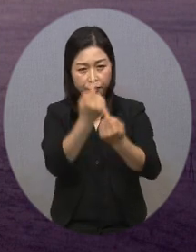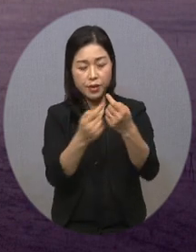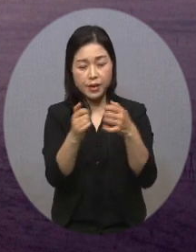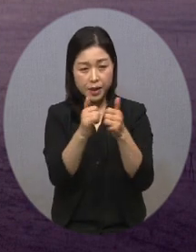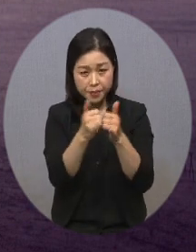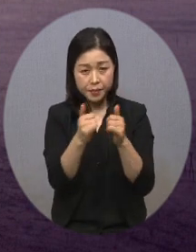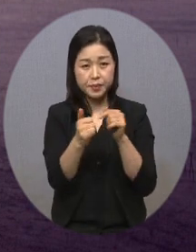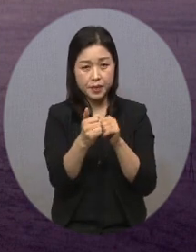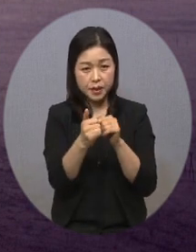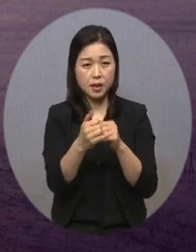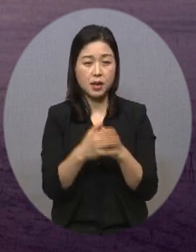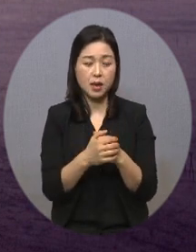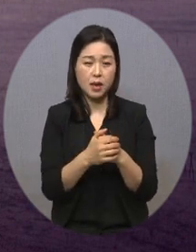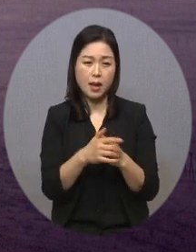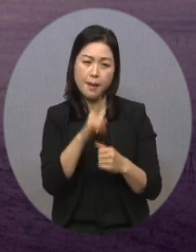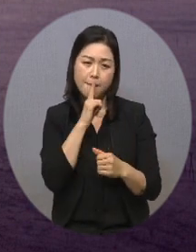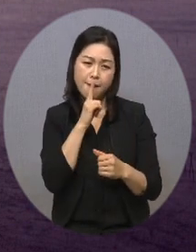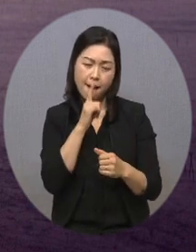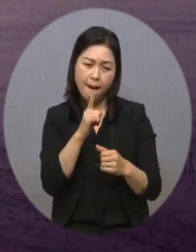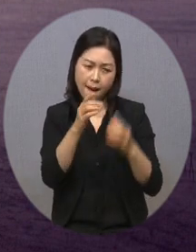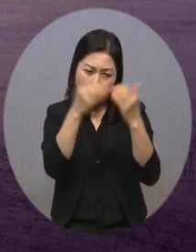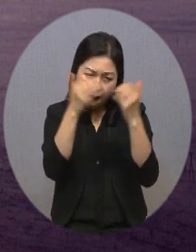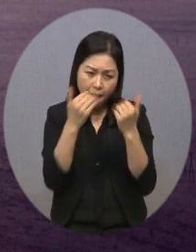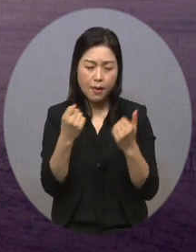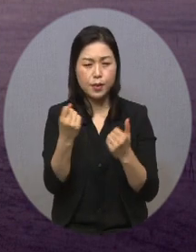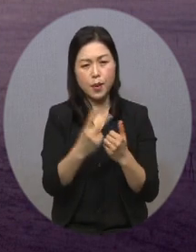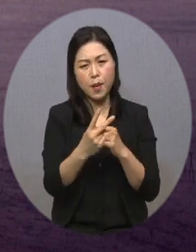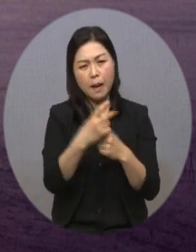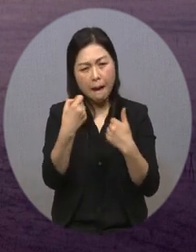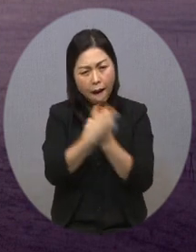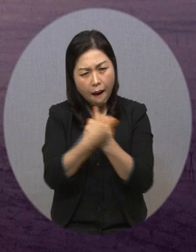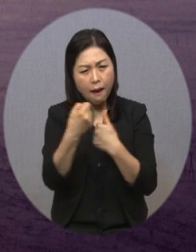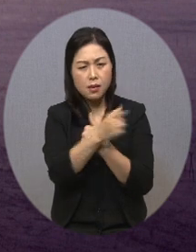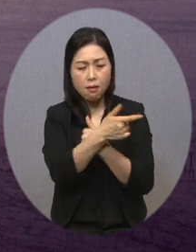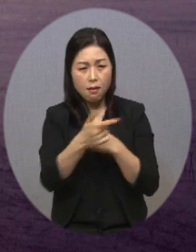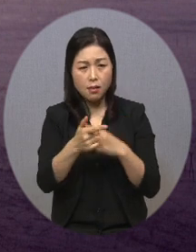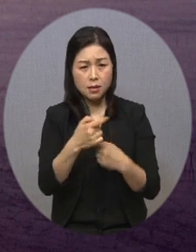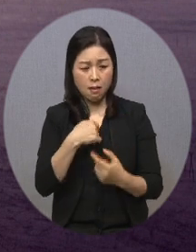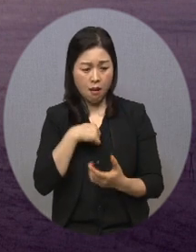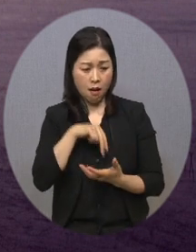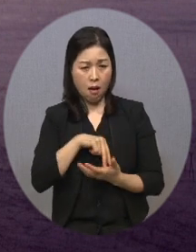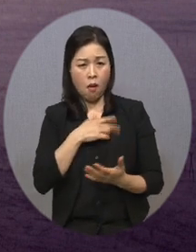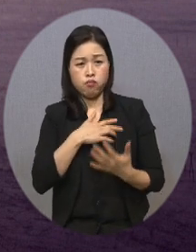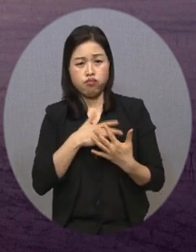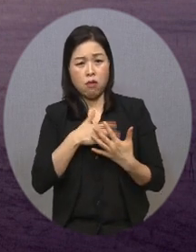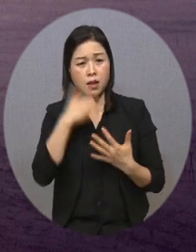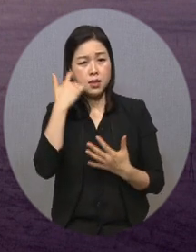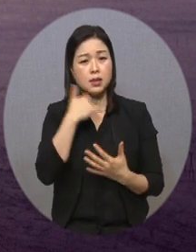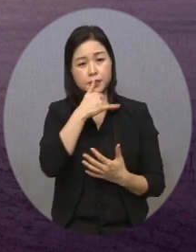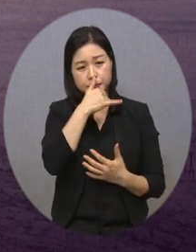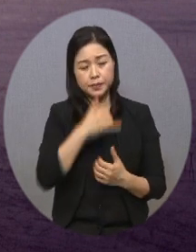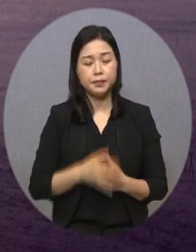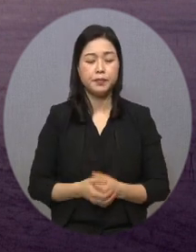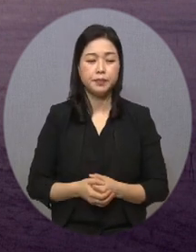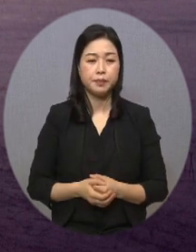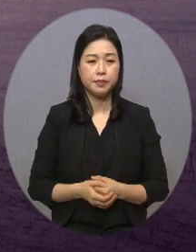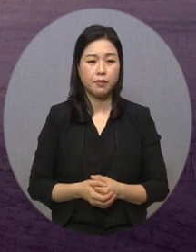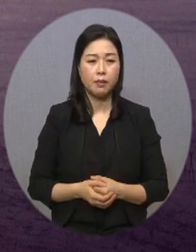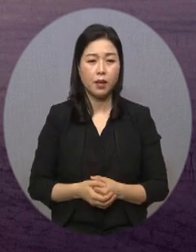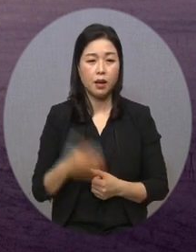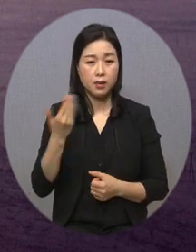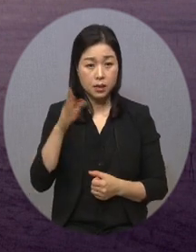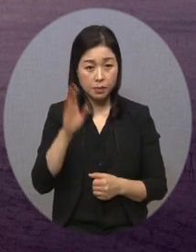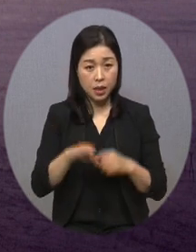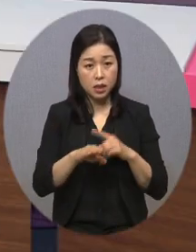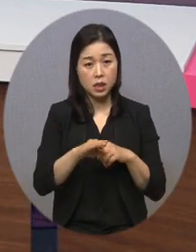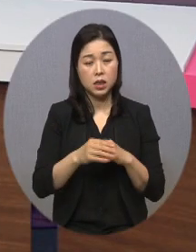클라이언트로부터 많은 폭언과 폭행을 당하는 굉장히 신분상의 불안정성을 가지고 있는 특징이 있습니다. 그럼에도 불구하고